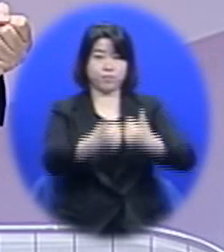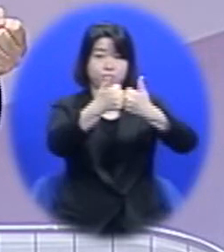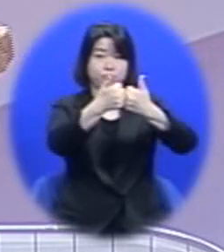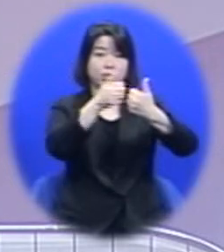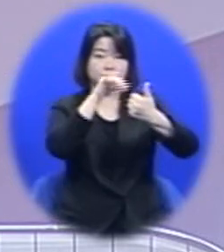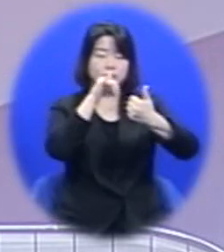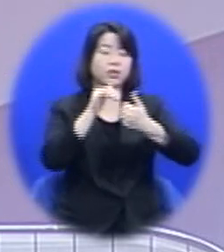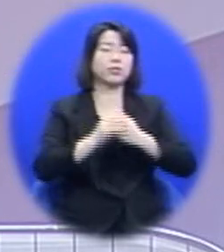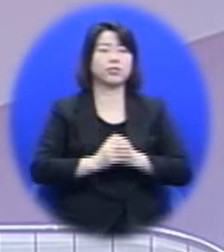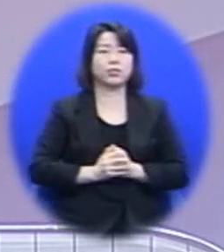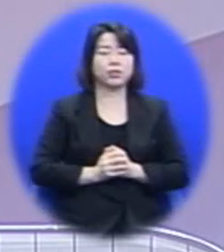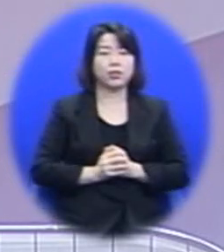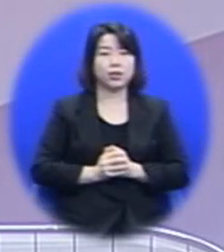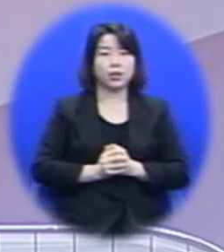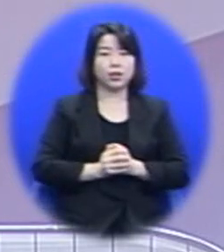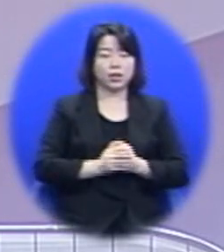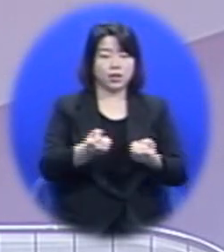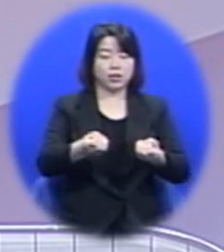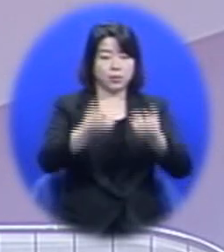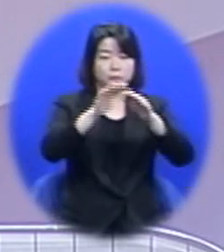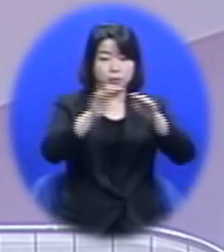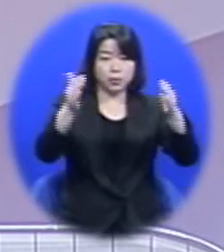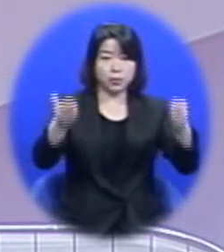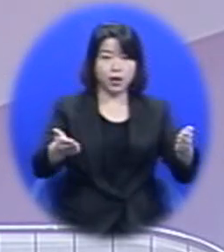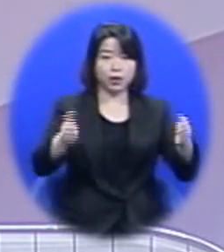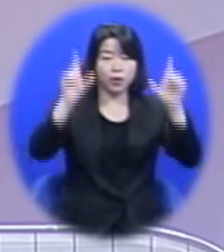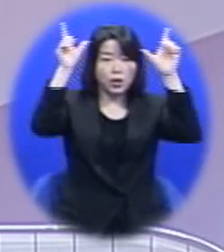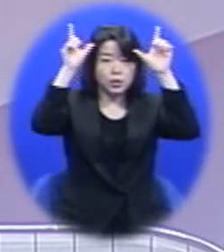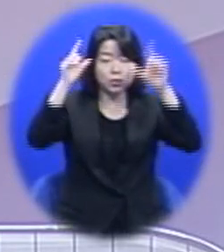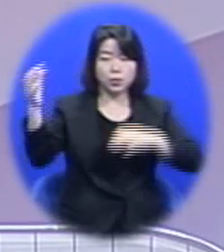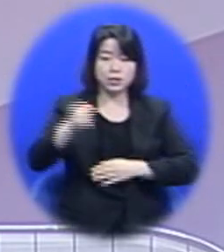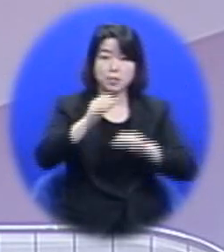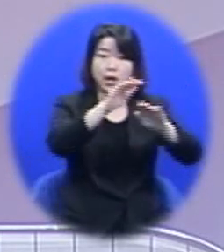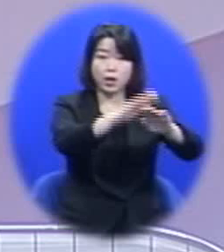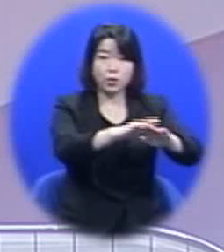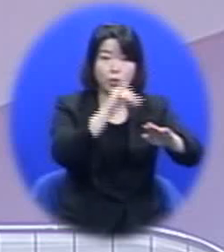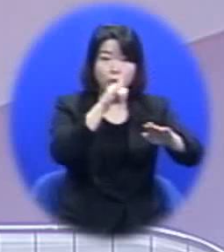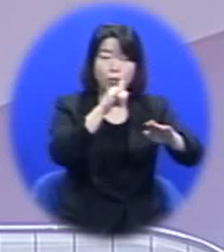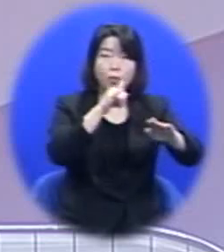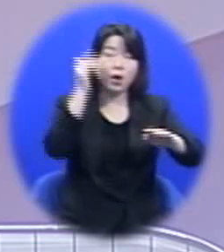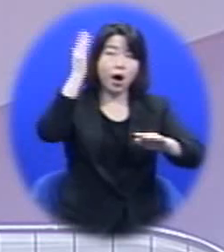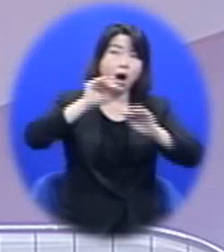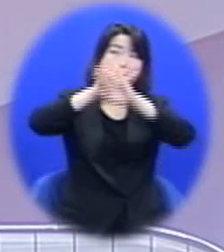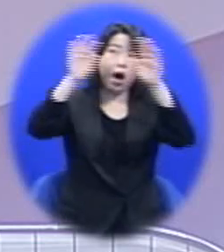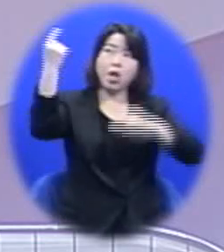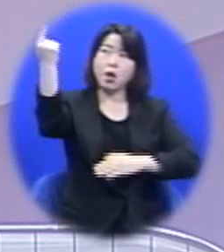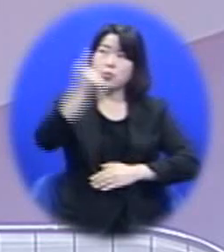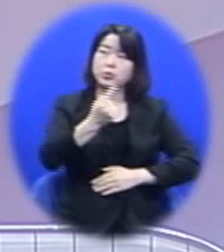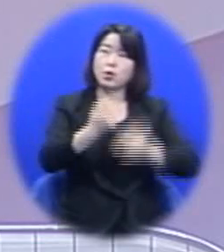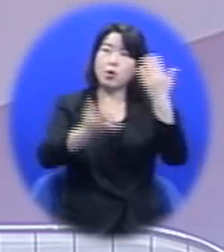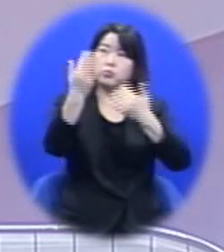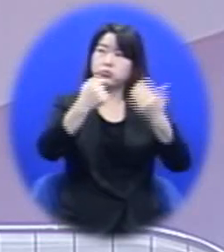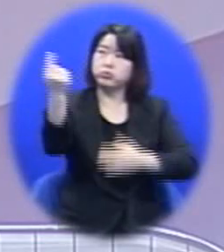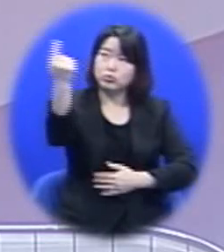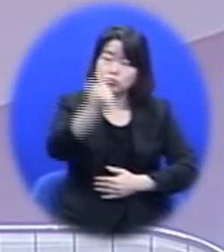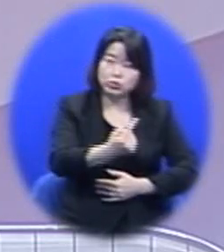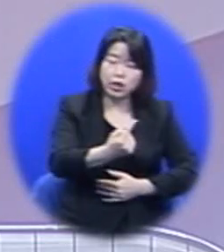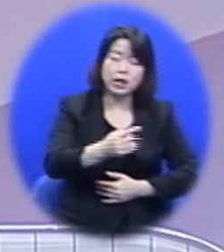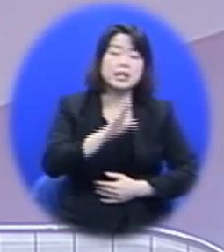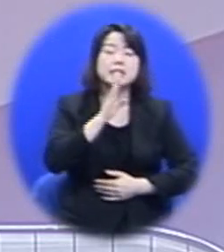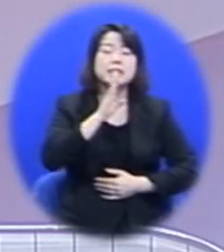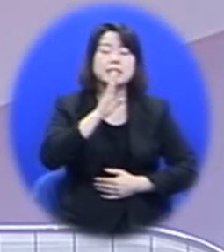벌였습니다. 제단에다 소를 잡아 올려놓고 하늘로부터 불을 내리게 하는 신이